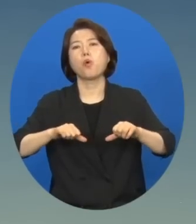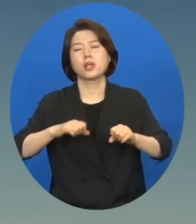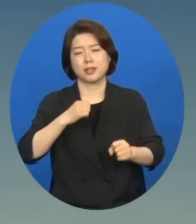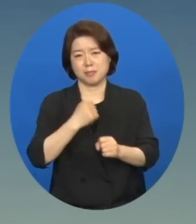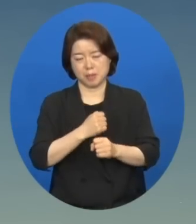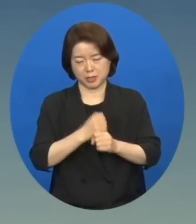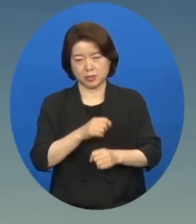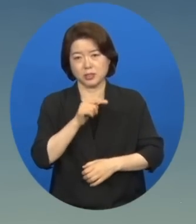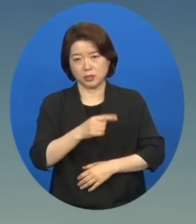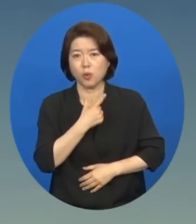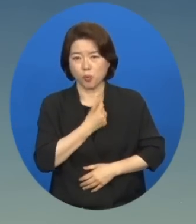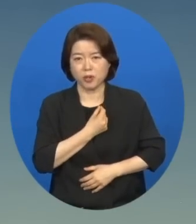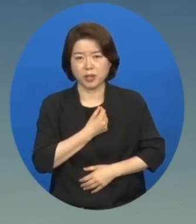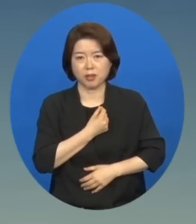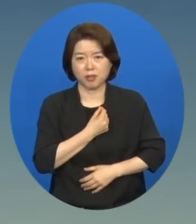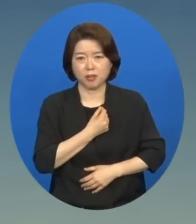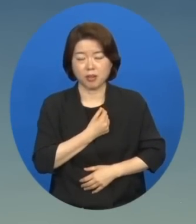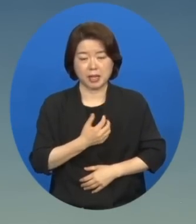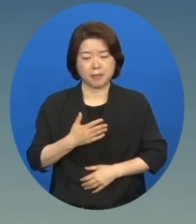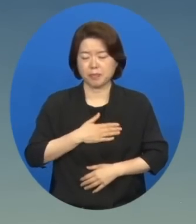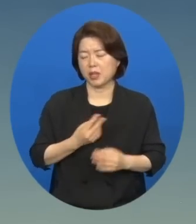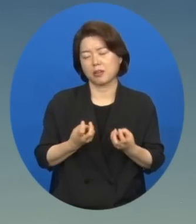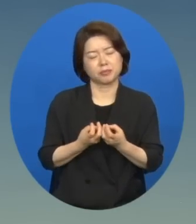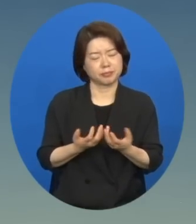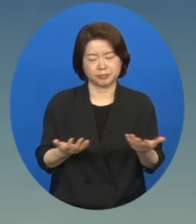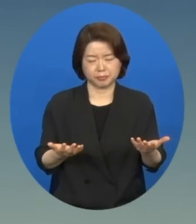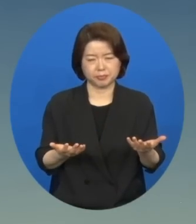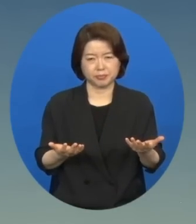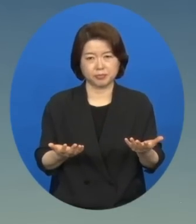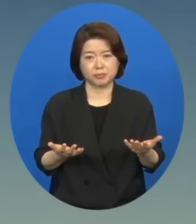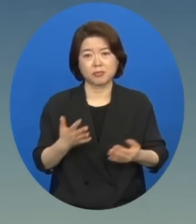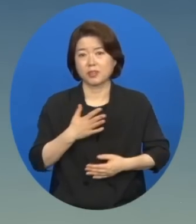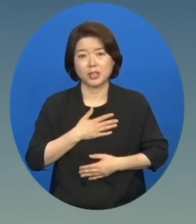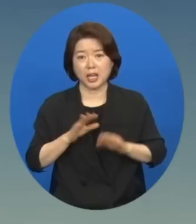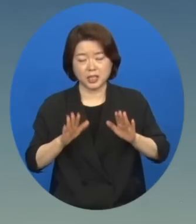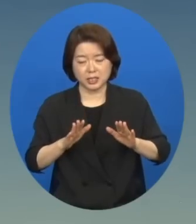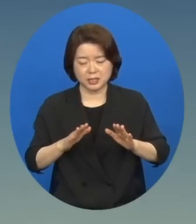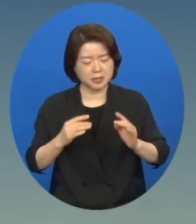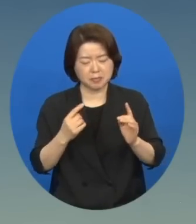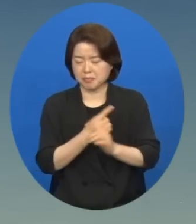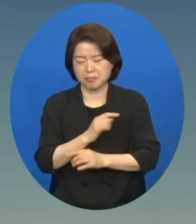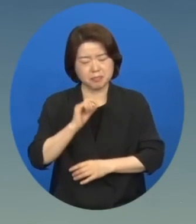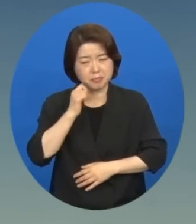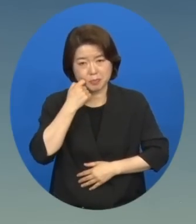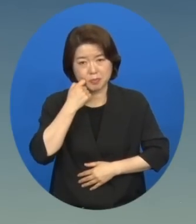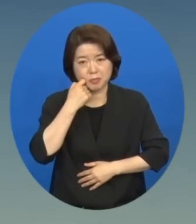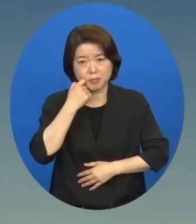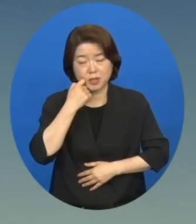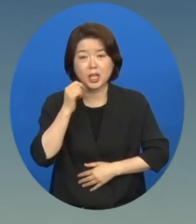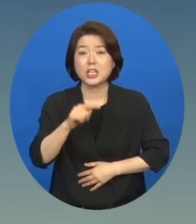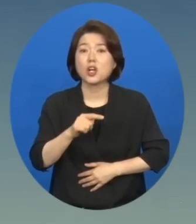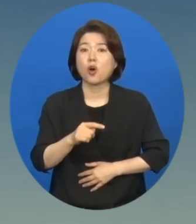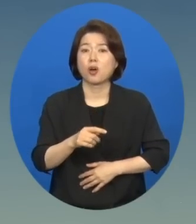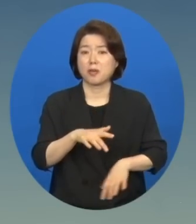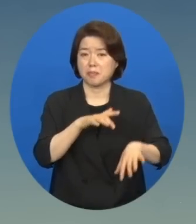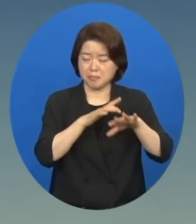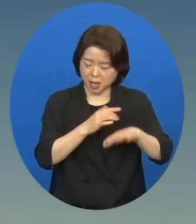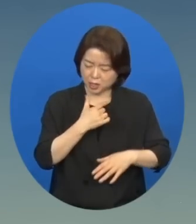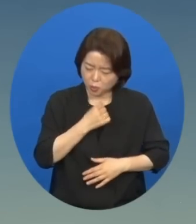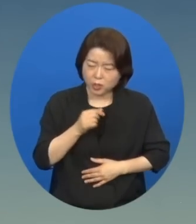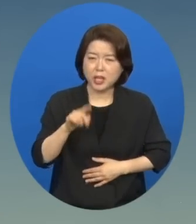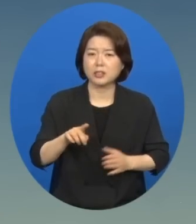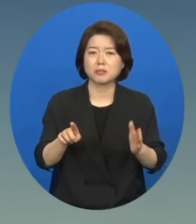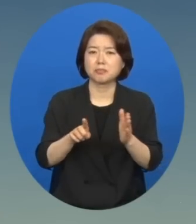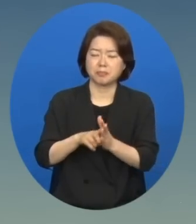것을 노리는 거예요. 난 어쩔 수 없나 봐, 나는 이제 바뀔 수 없나 봐. 마귀가 노리는 게 그